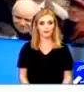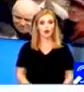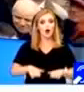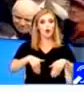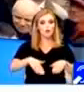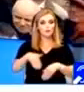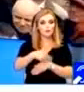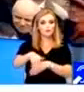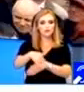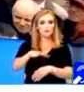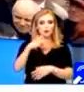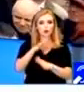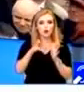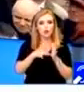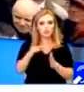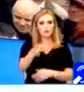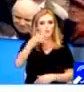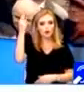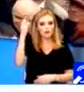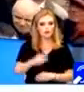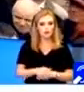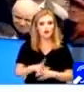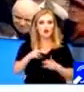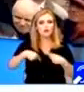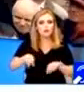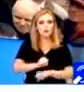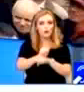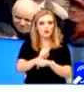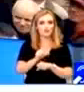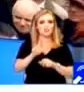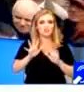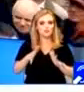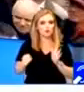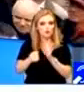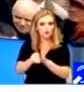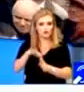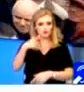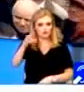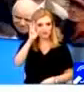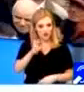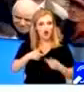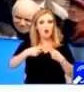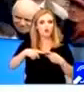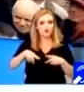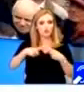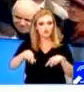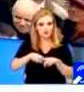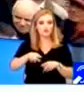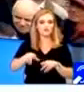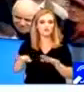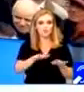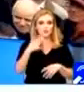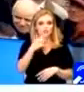Au mărșăluit pe străzile mai multor orașe din Republica Moldova. În semn de protest față de corupția din țară, membrii Mișcării de Rezistență Națională și susținătorii